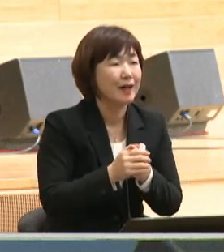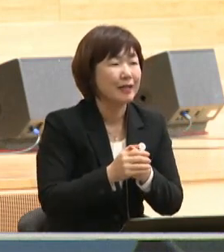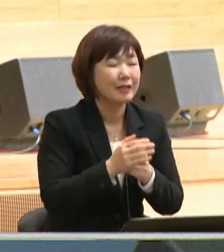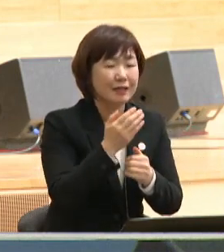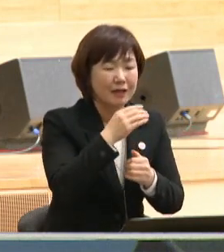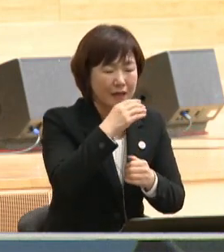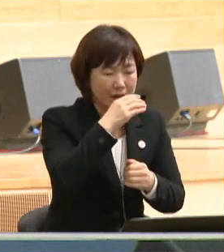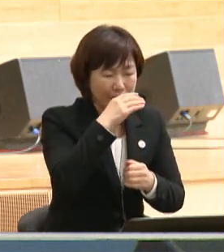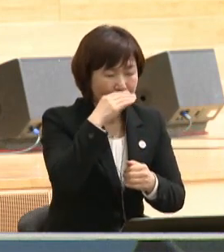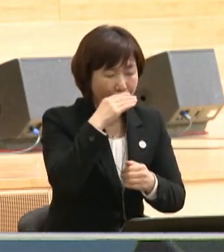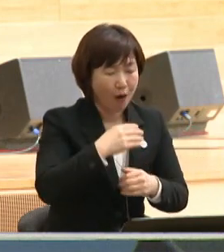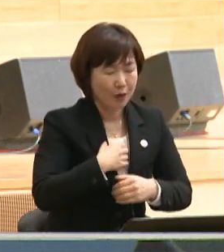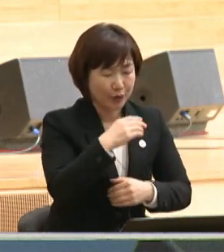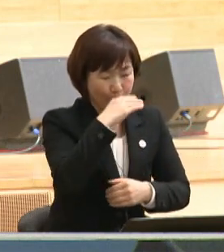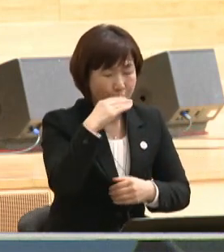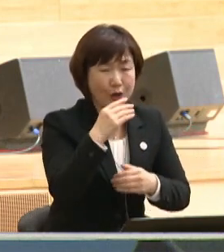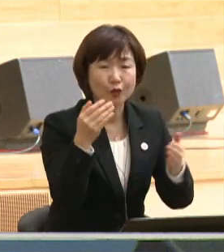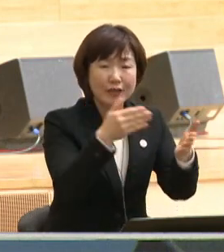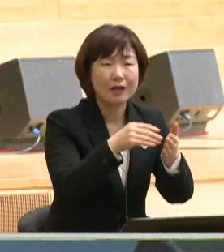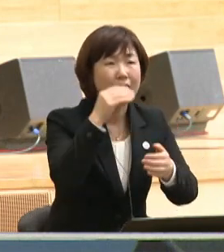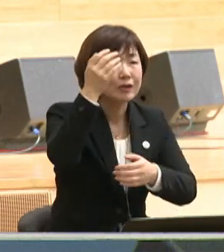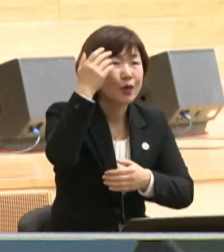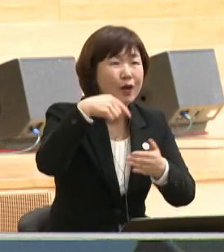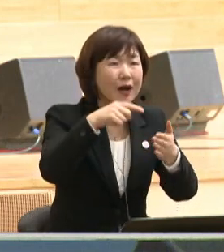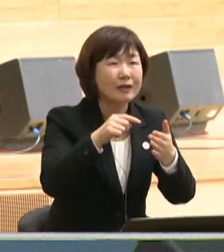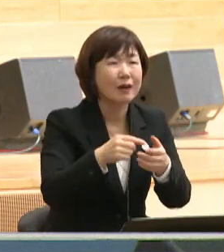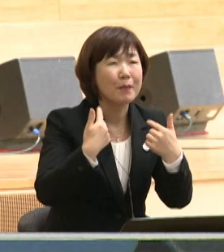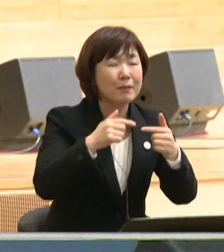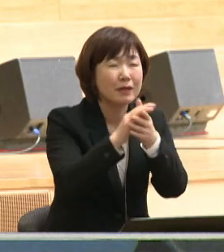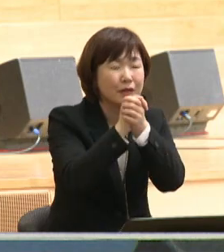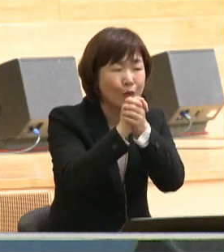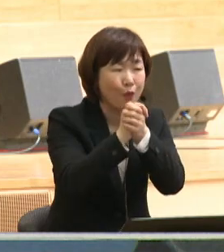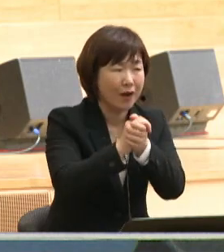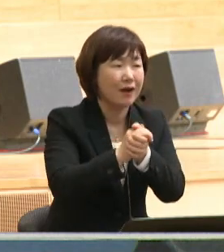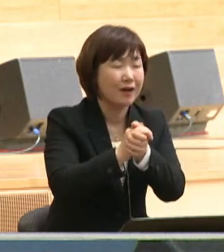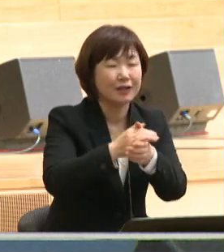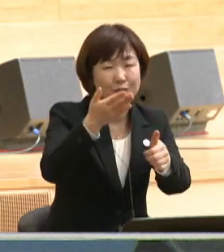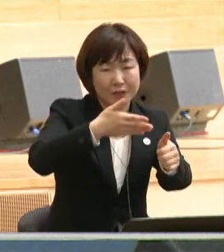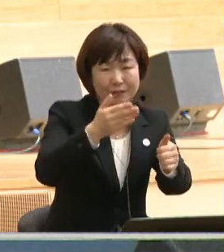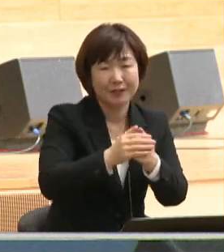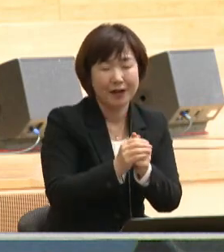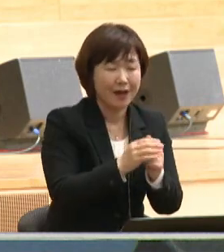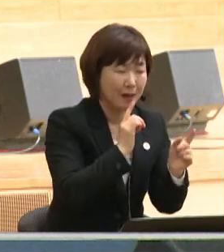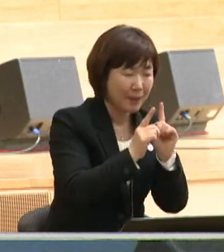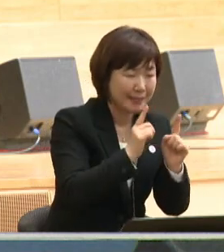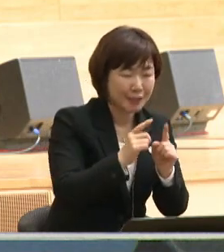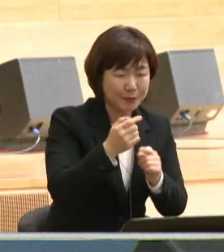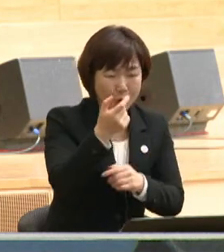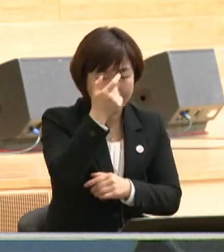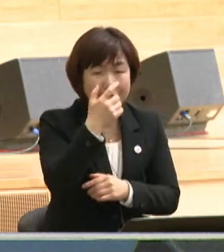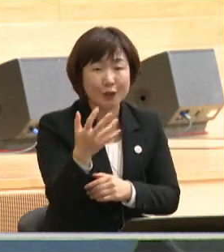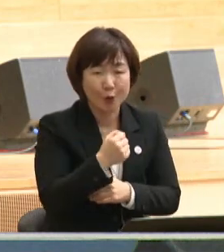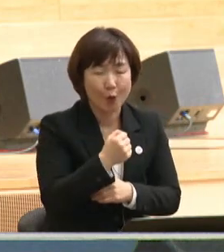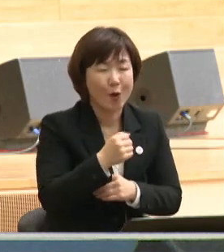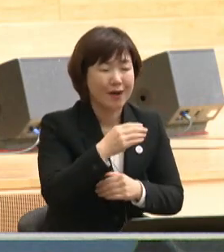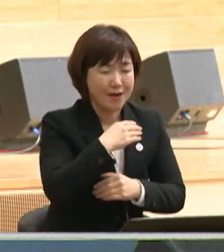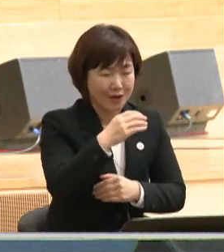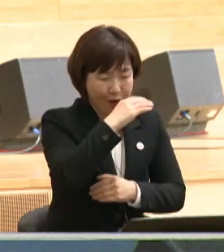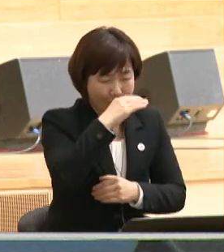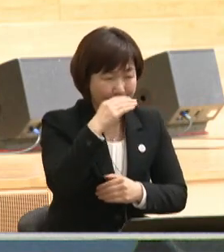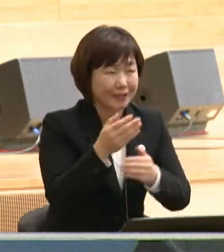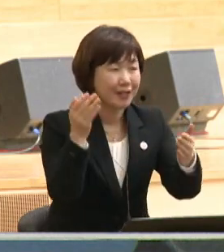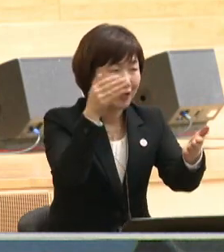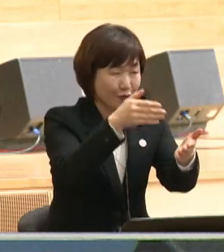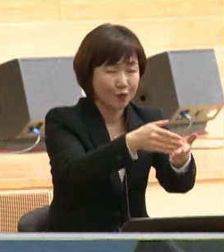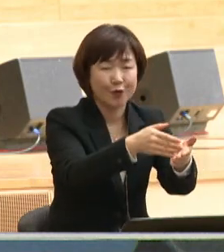경건에 이르도록 성령 하나님을 구하면서 날마다 기도할 수 있기를 바랍니다 이러한 말씀과 기도로 경건에 이르기를 부지런히